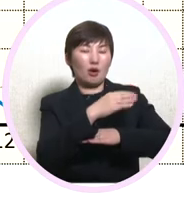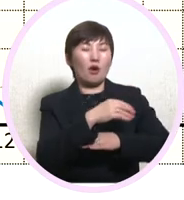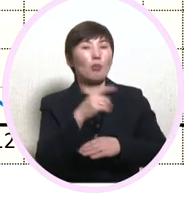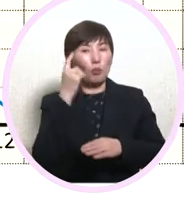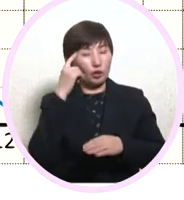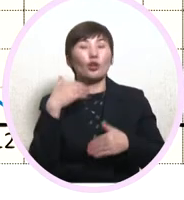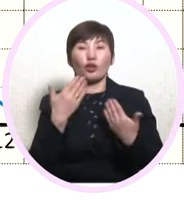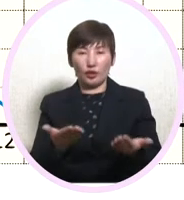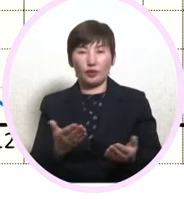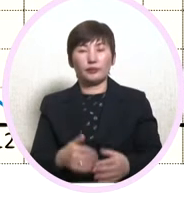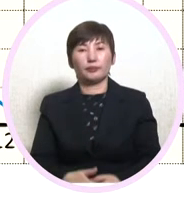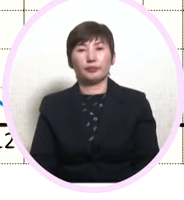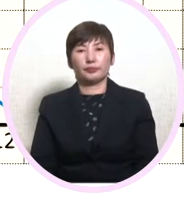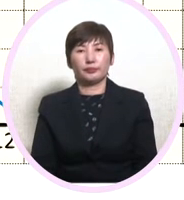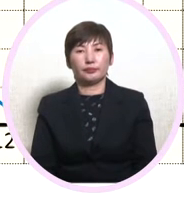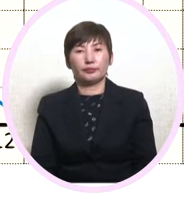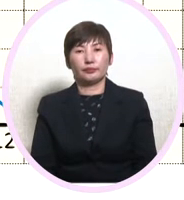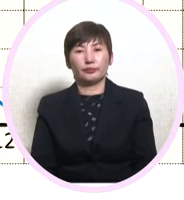олоорой.